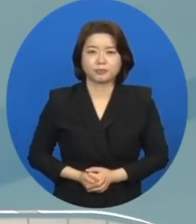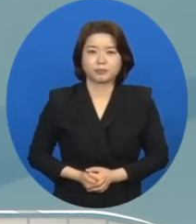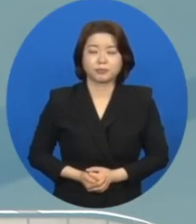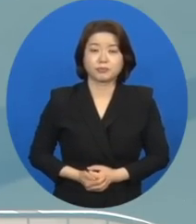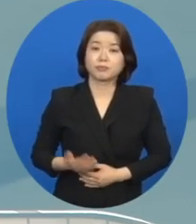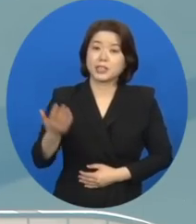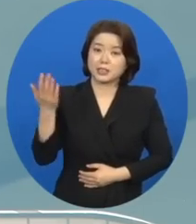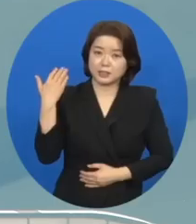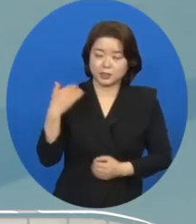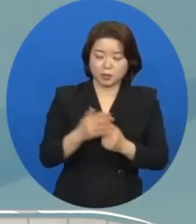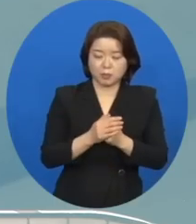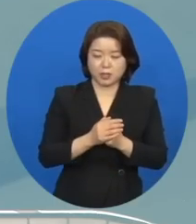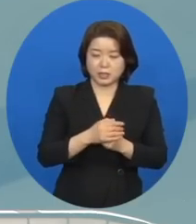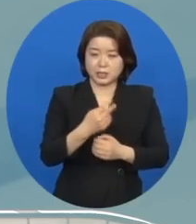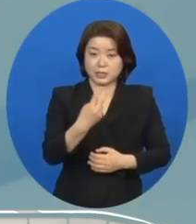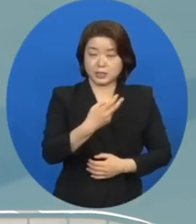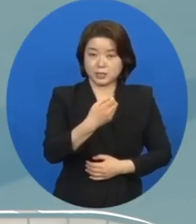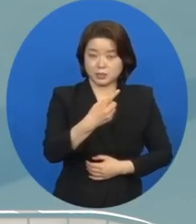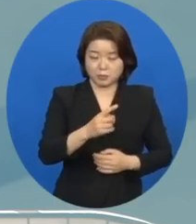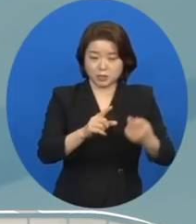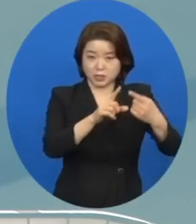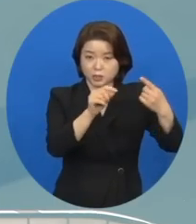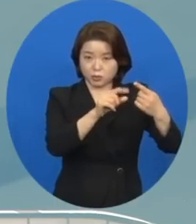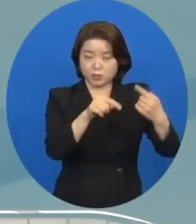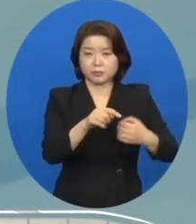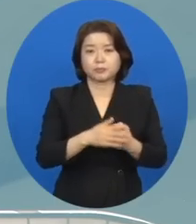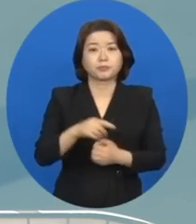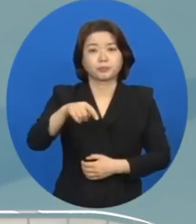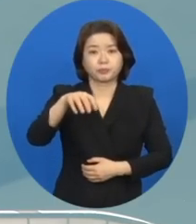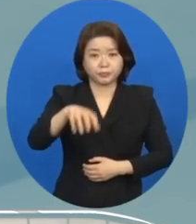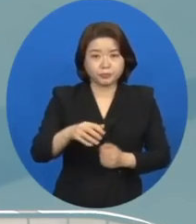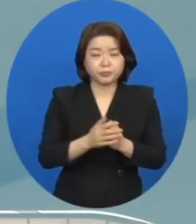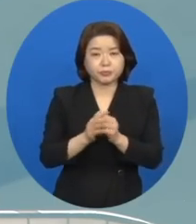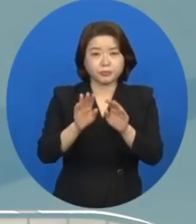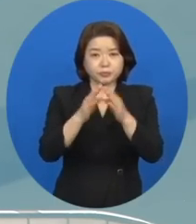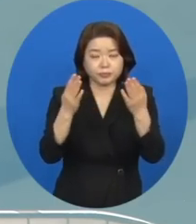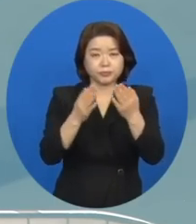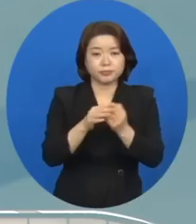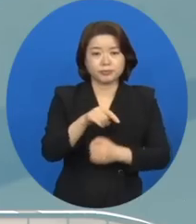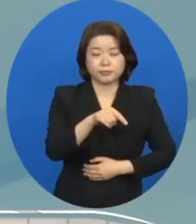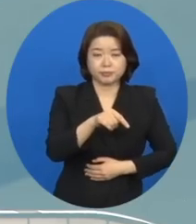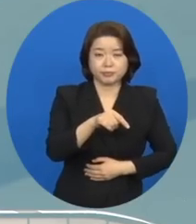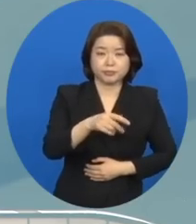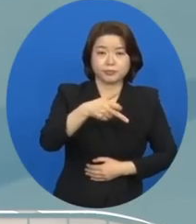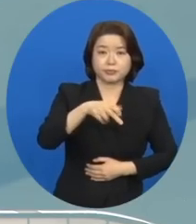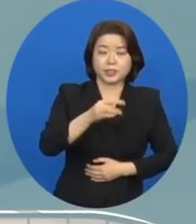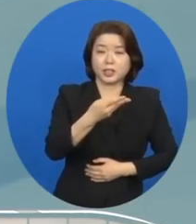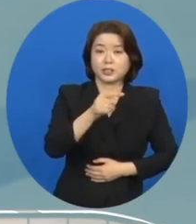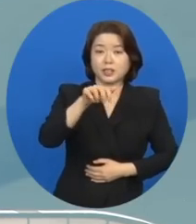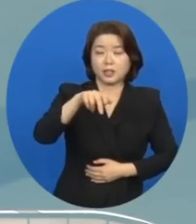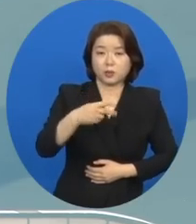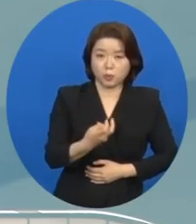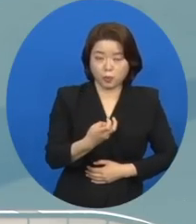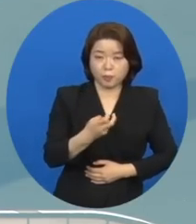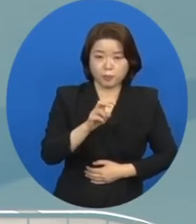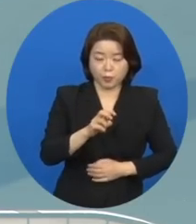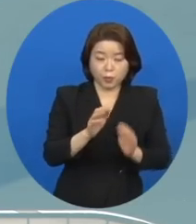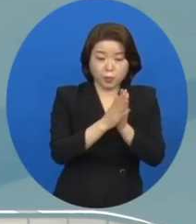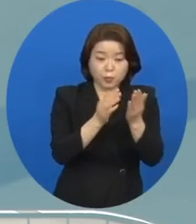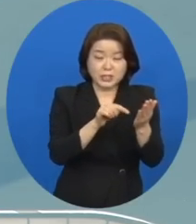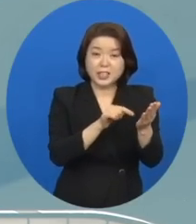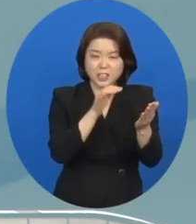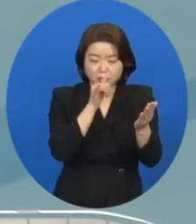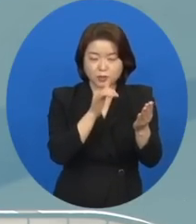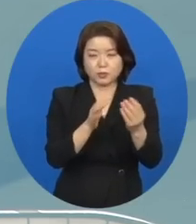지난 1월, 2022년 1월에 여기서 이제 발간하는 카타콤이라는 소식지가 있어요. 거기에 보니까 이런 글이 실려